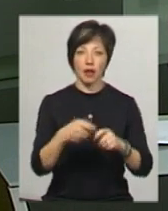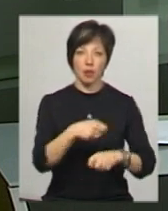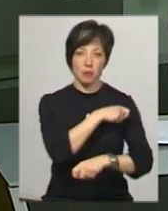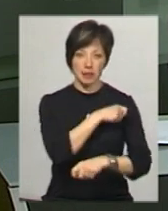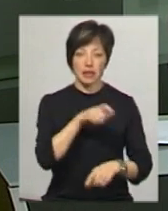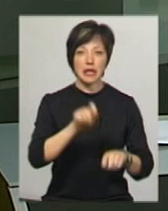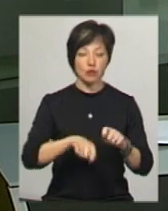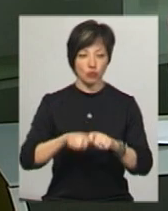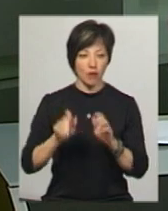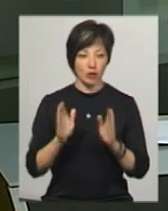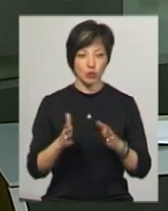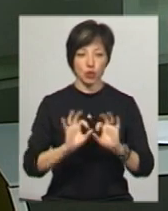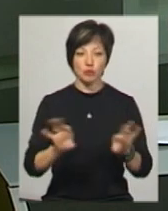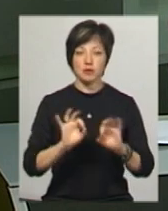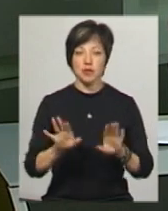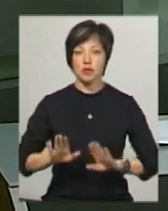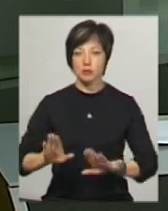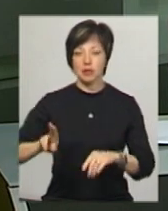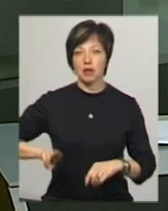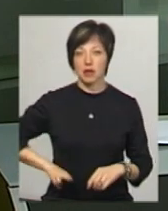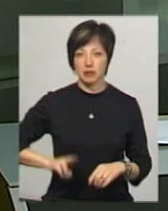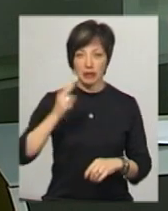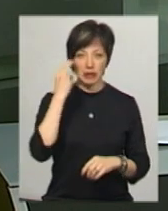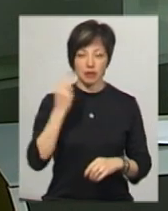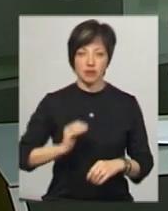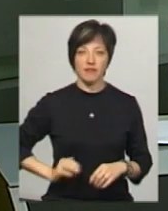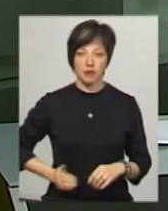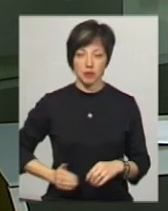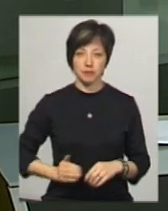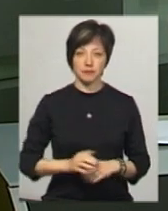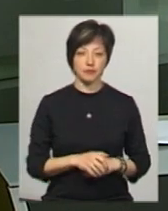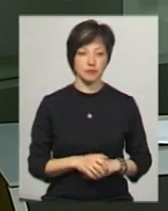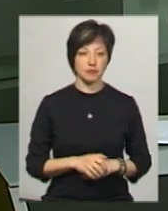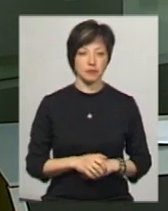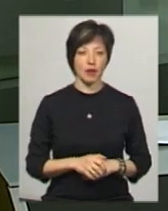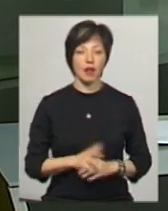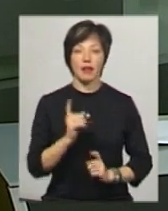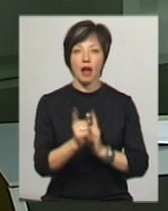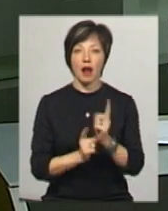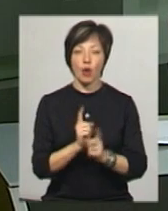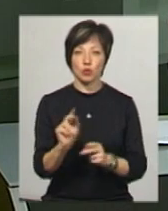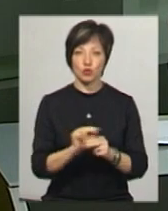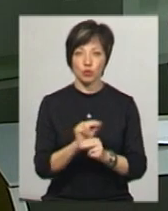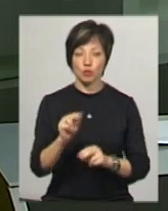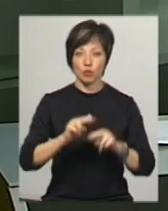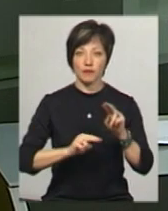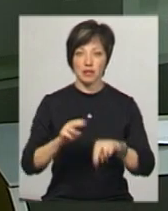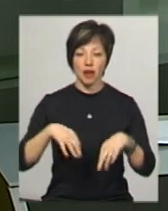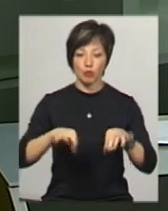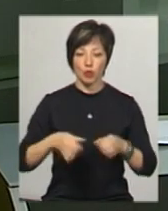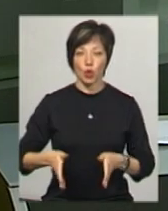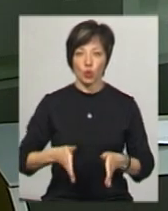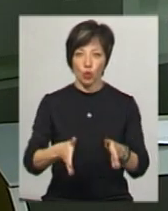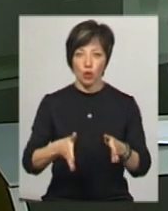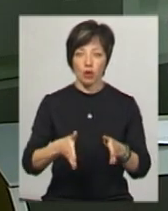покриття тестуватимуть, розповідає заступник директора китайської фірми-підрядника Цао Джунь. На реконструкцію та будівництво автомобільної дороги